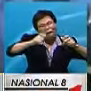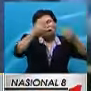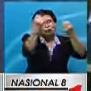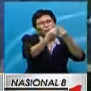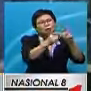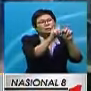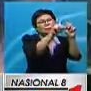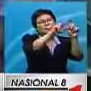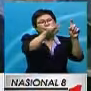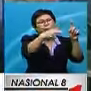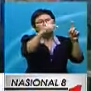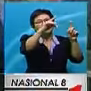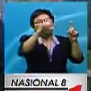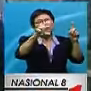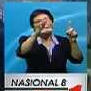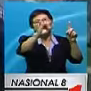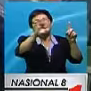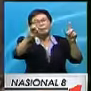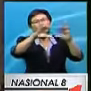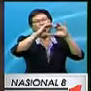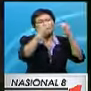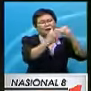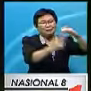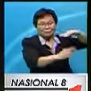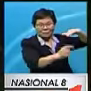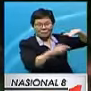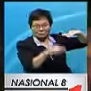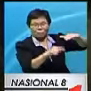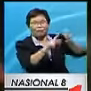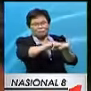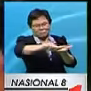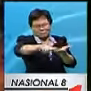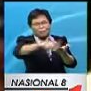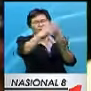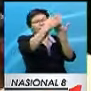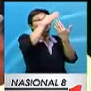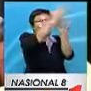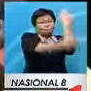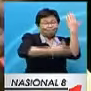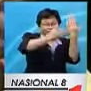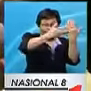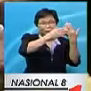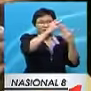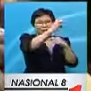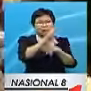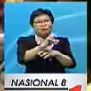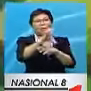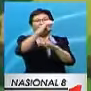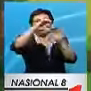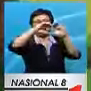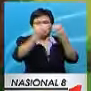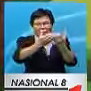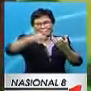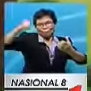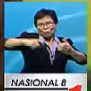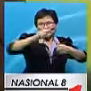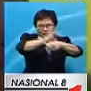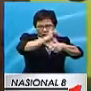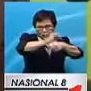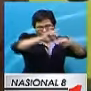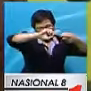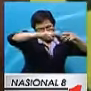sejumlah 11,188 kelas tabika kemas di seluruh negara, 600 kelas memerlukan